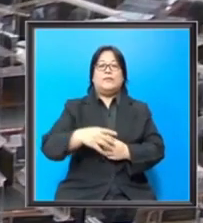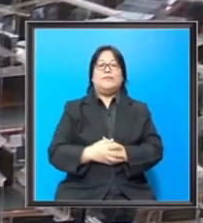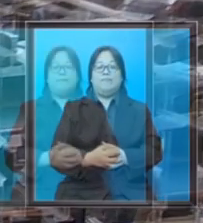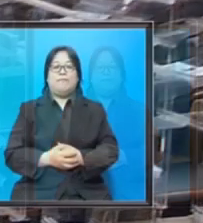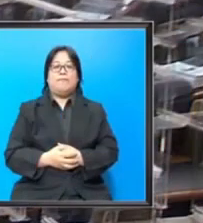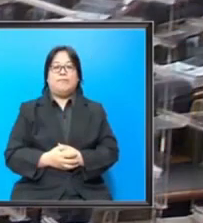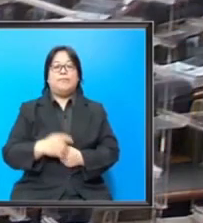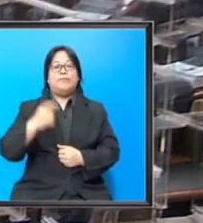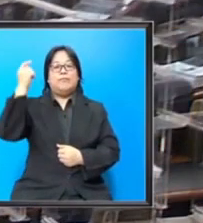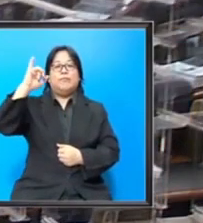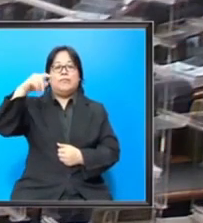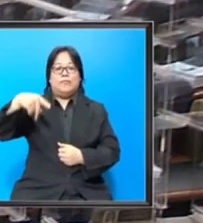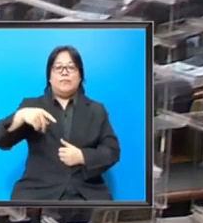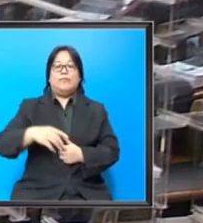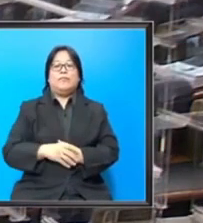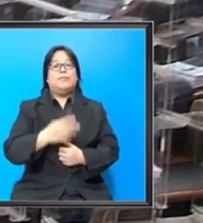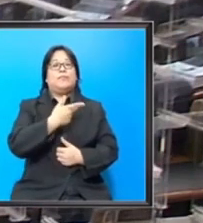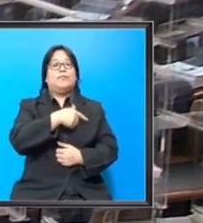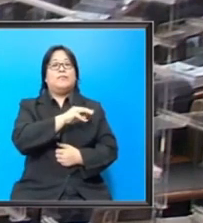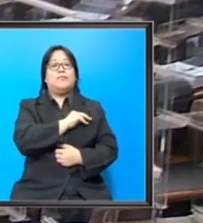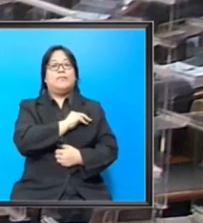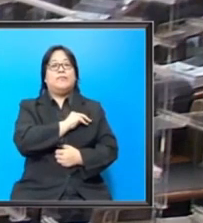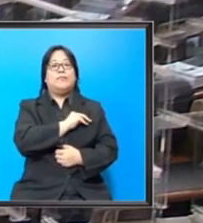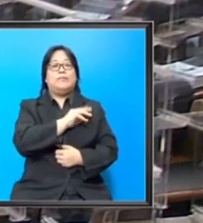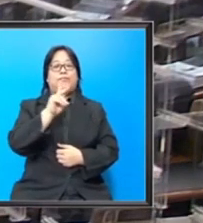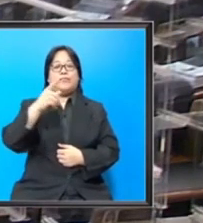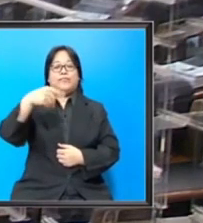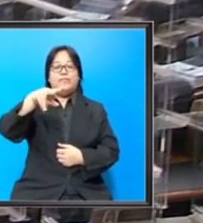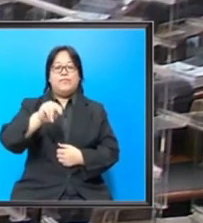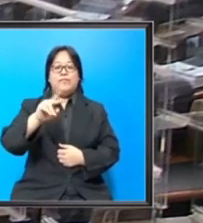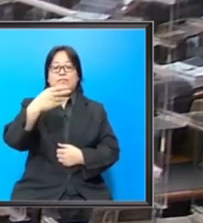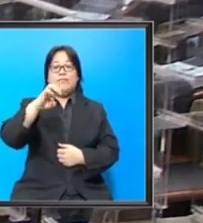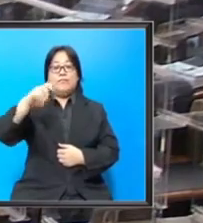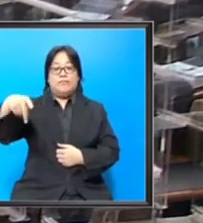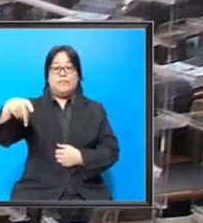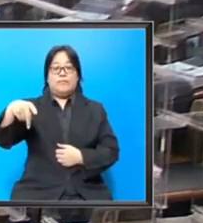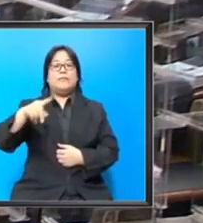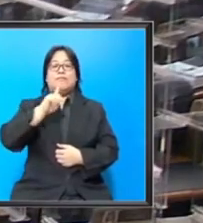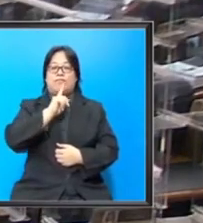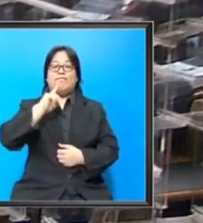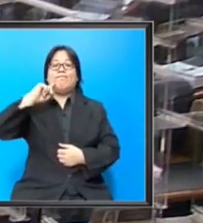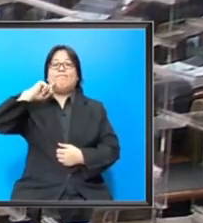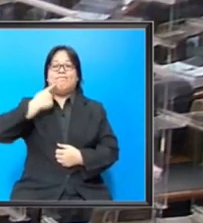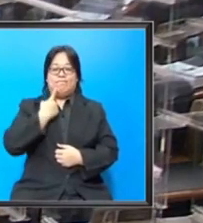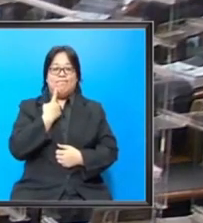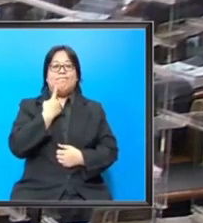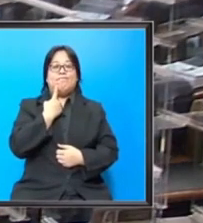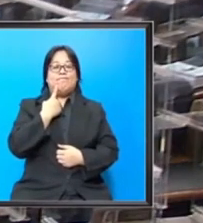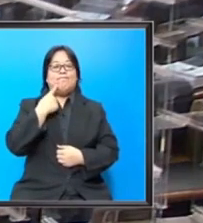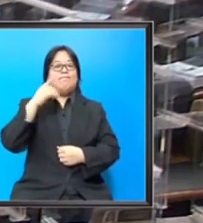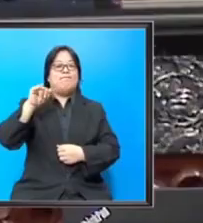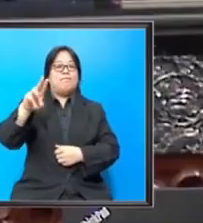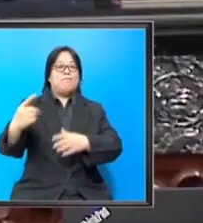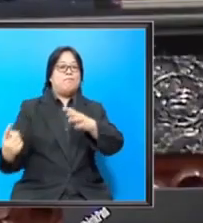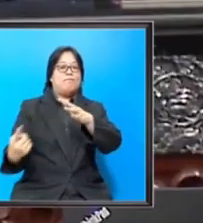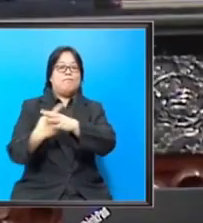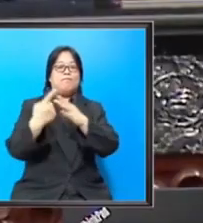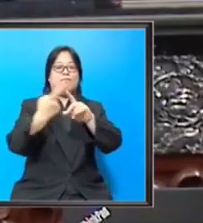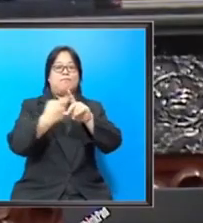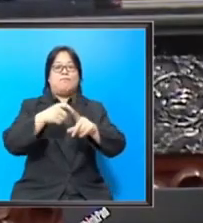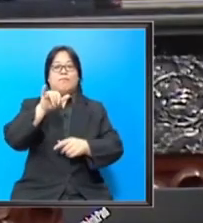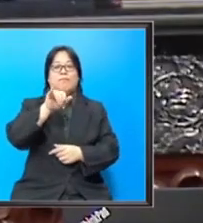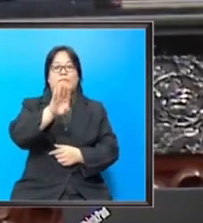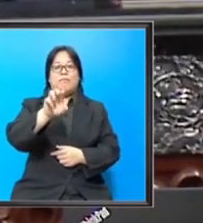betul-betul Kementerian kepedean SGP ya memandang serius isu yang dibangkitkan oleh yang